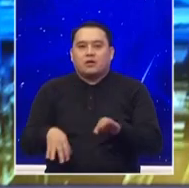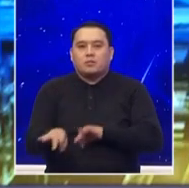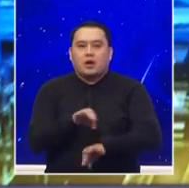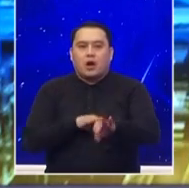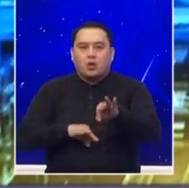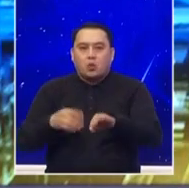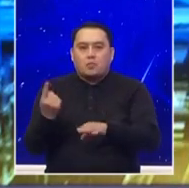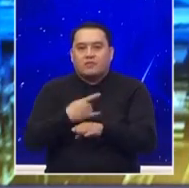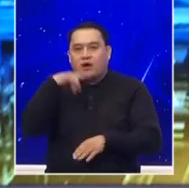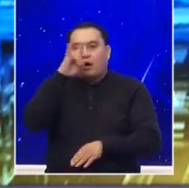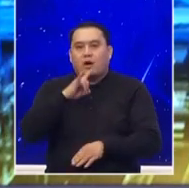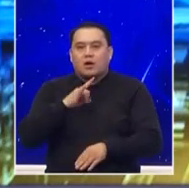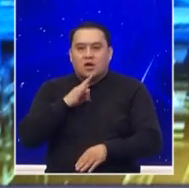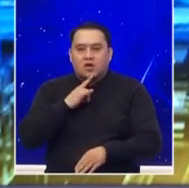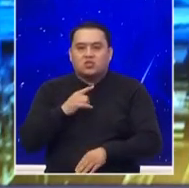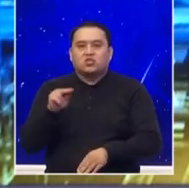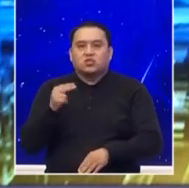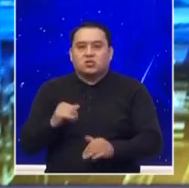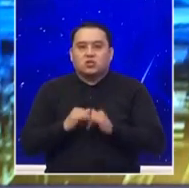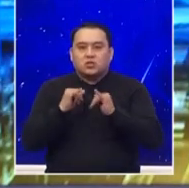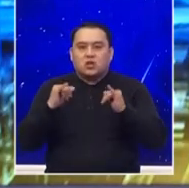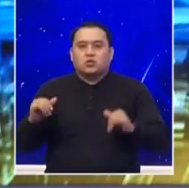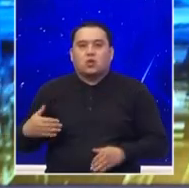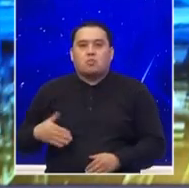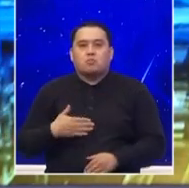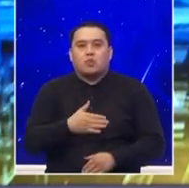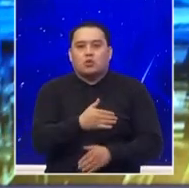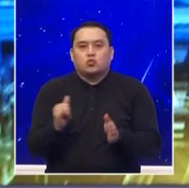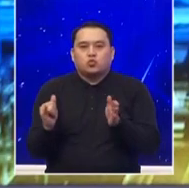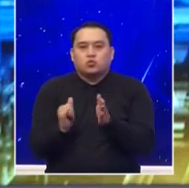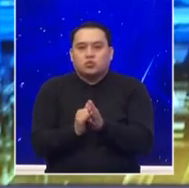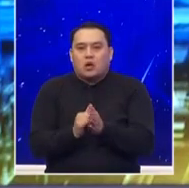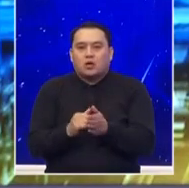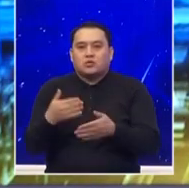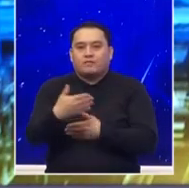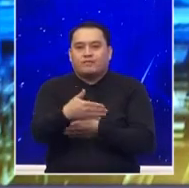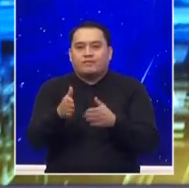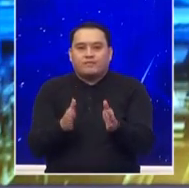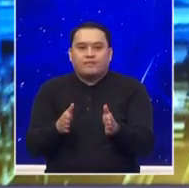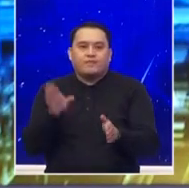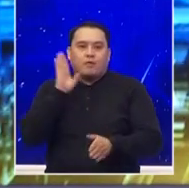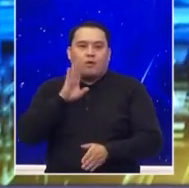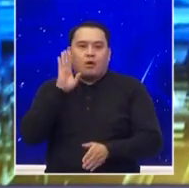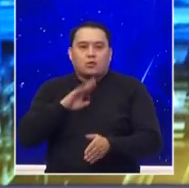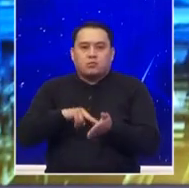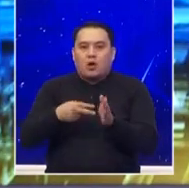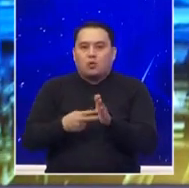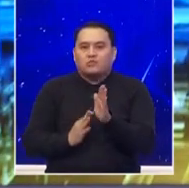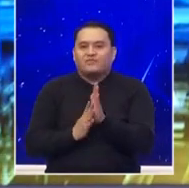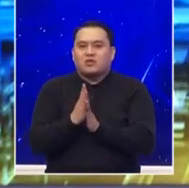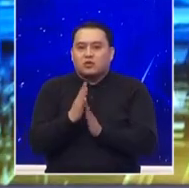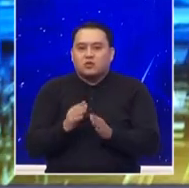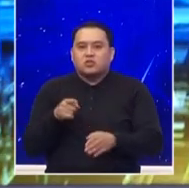проекта. Первый – казахстанско-чешский завод по разведению морской рыбы в установках замкнутого водоснабжения. Здесь ежегодно планируется выращивать